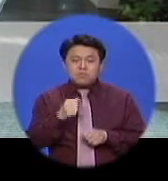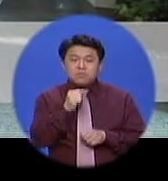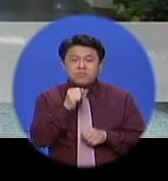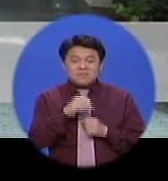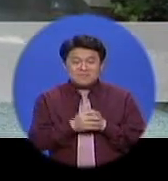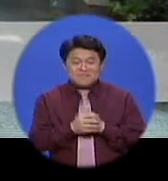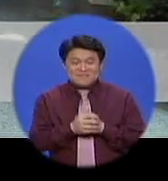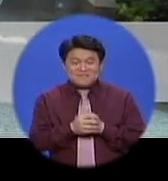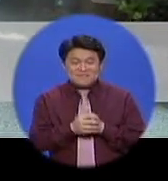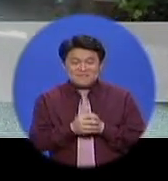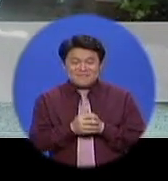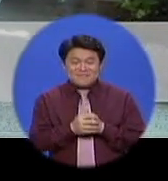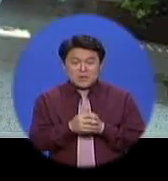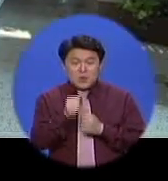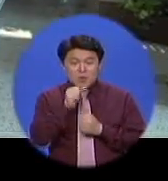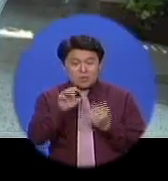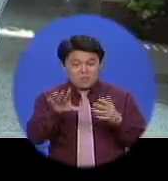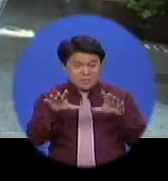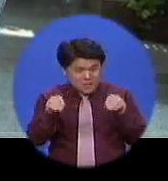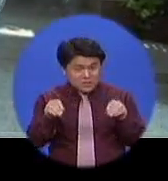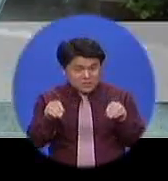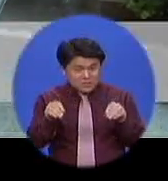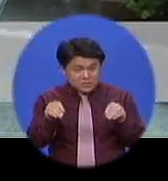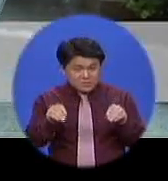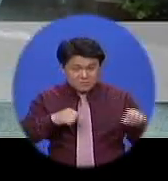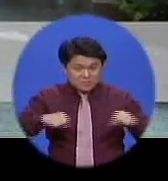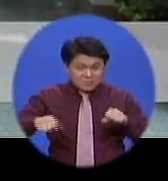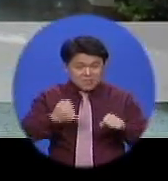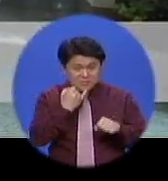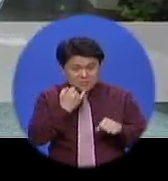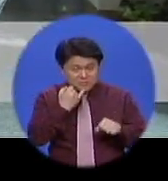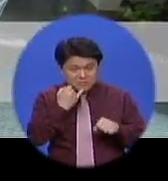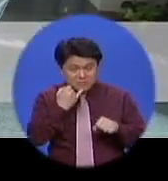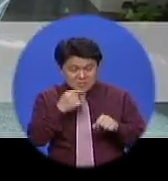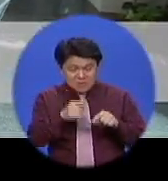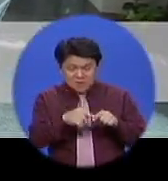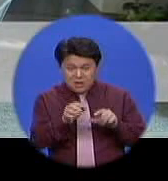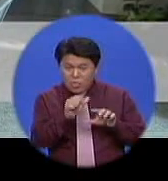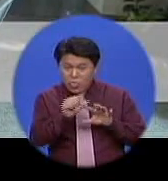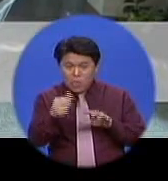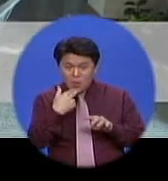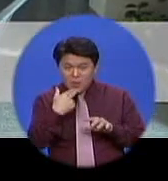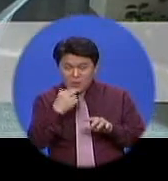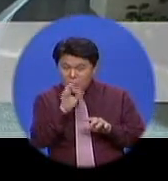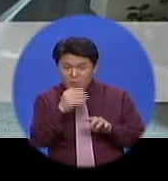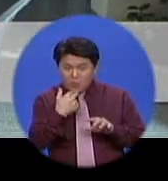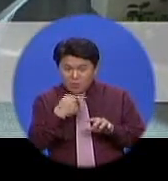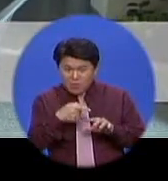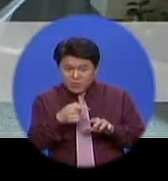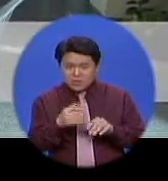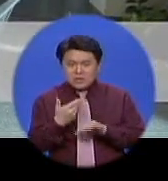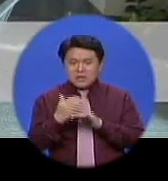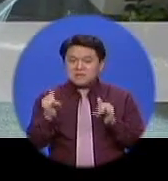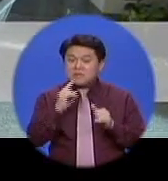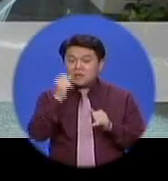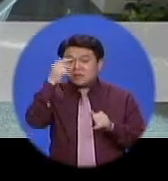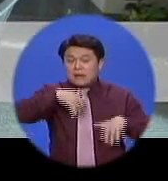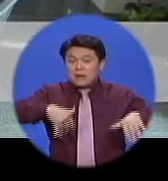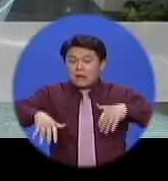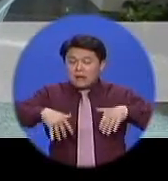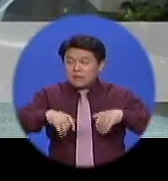게. 몸이 있으면 싹 만들면 그냥 막 현지도 괜찮아? 딱 건들고. 그냥 지금 요즘에 저런 거 하면